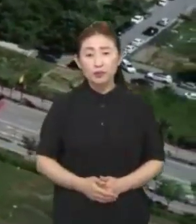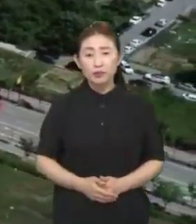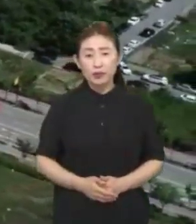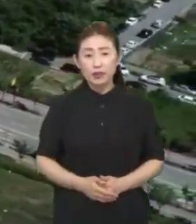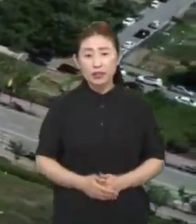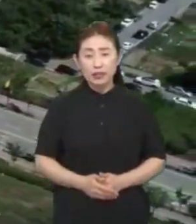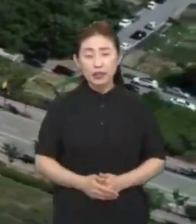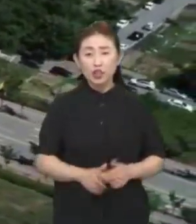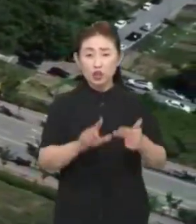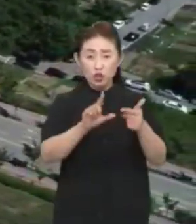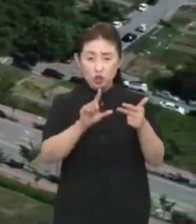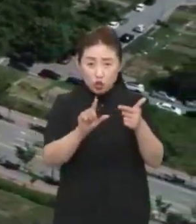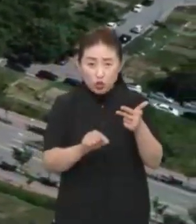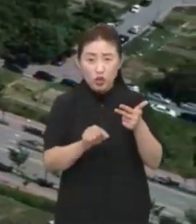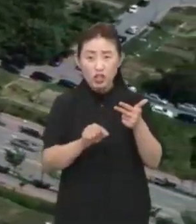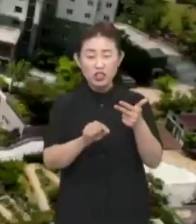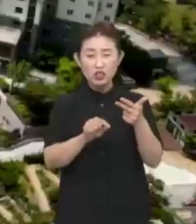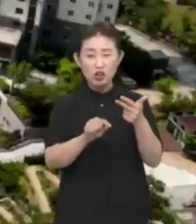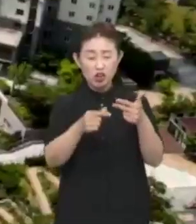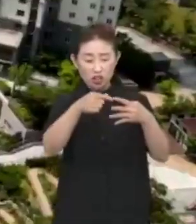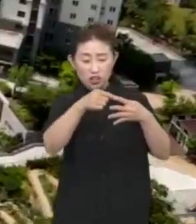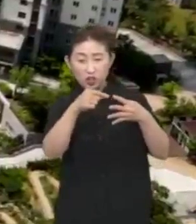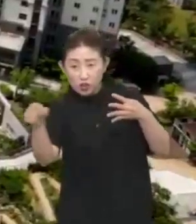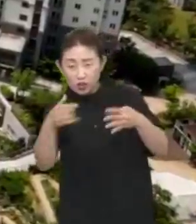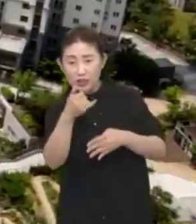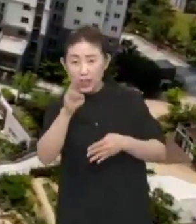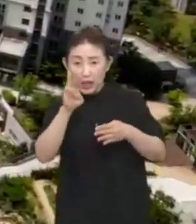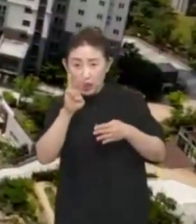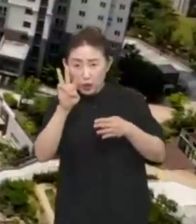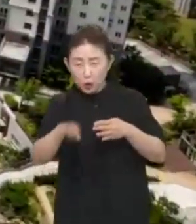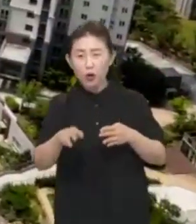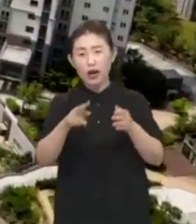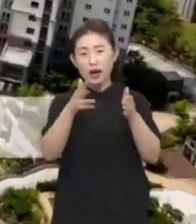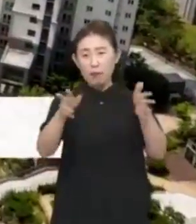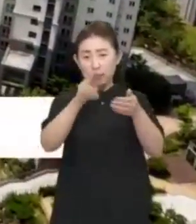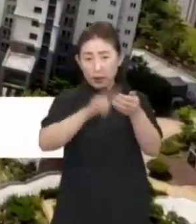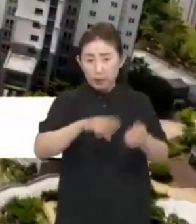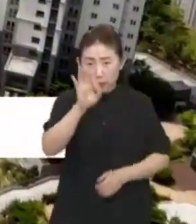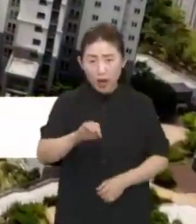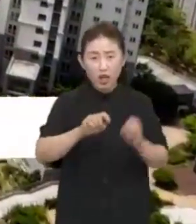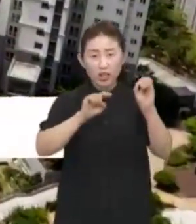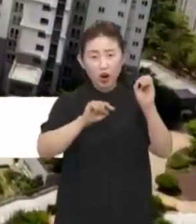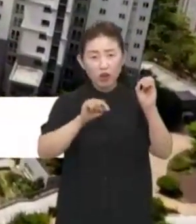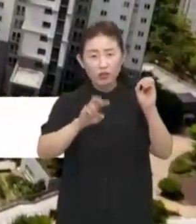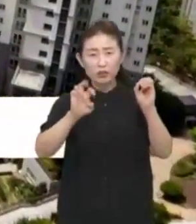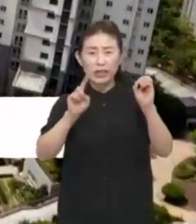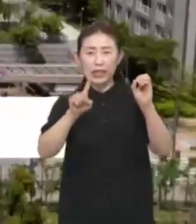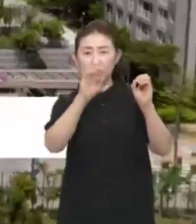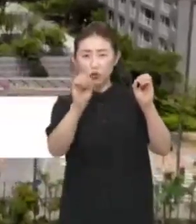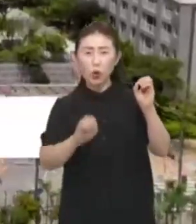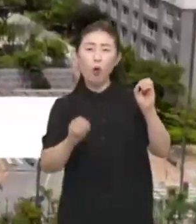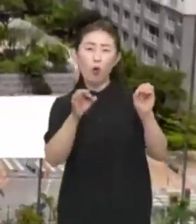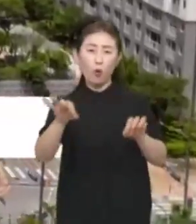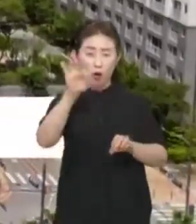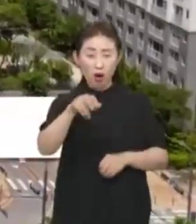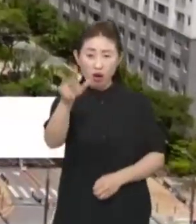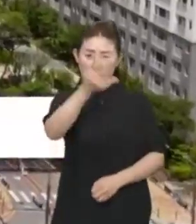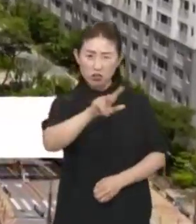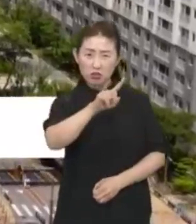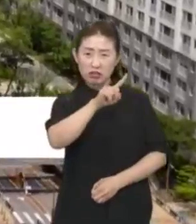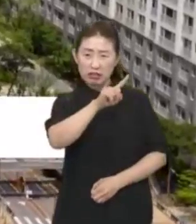따르면 하반기가 시작된 7월 첫째 주 세종시 아파트 매매 가격은 0.21% 오르며